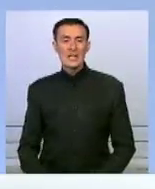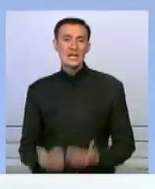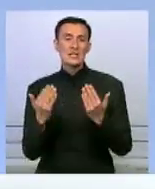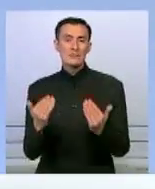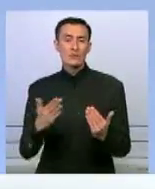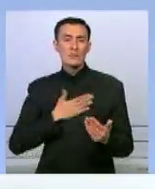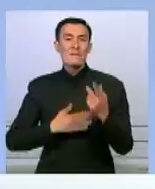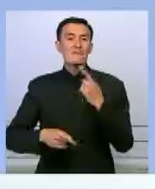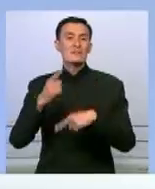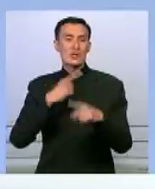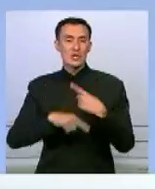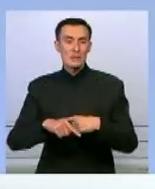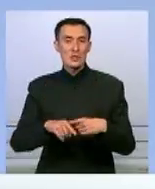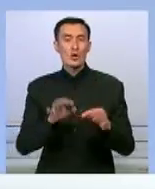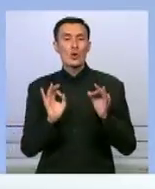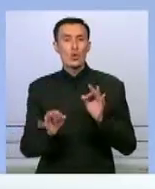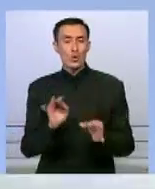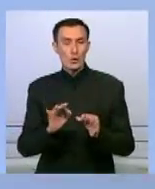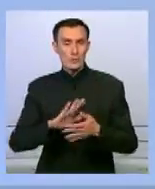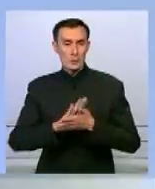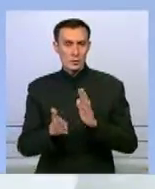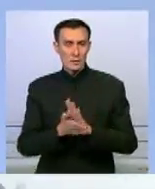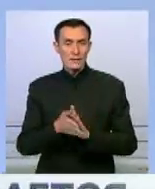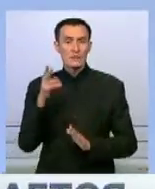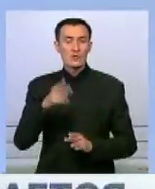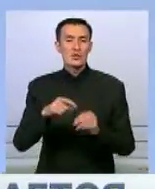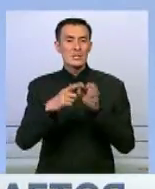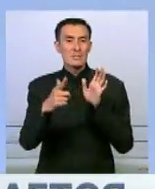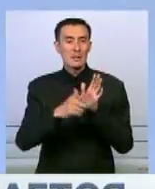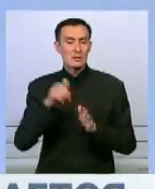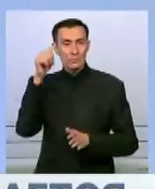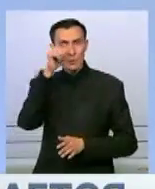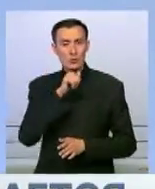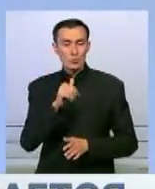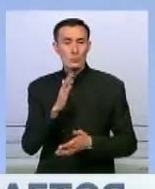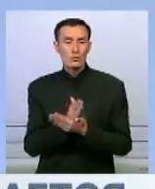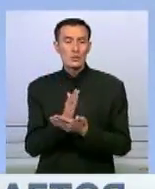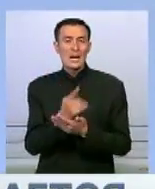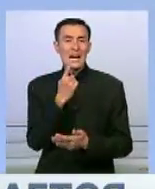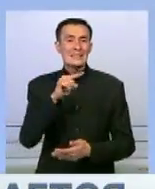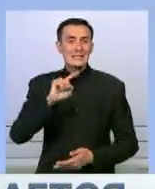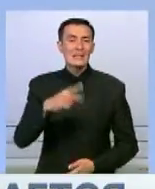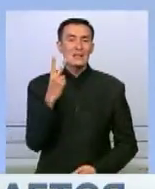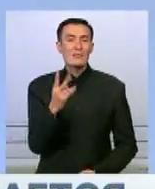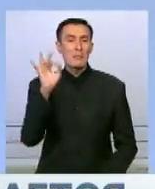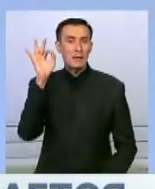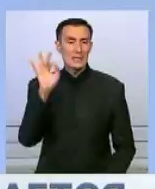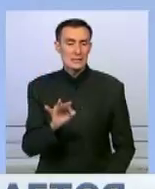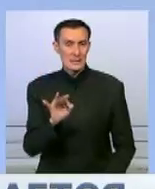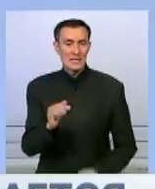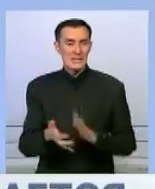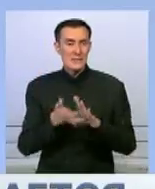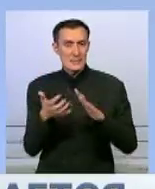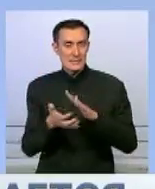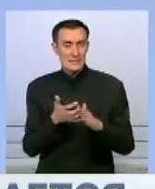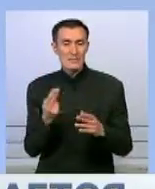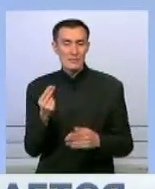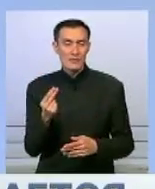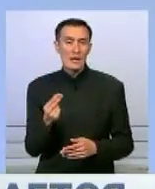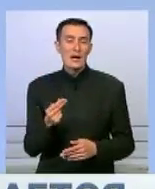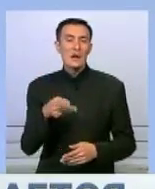Сегодня мы возвращаемся к норме. Дефицит в 2017 составит всего 1,2%. Прогноз